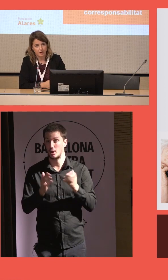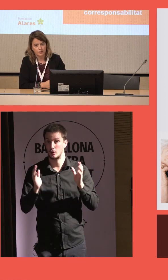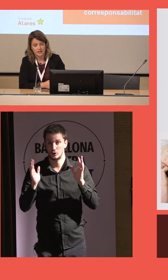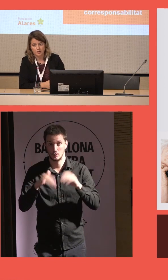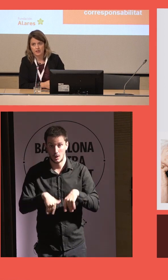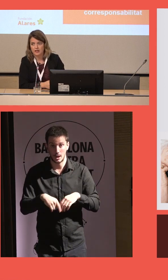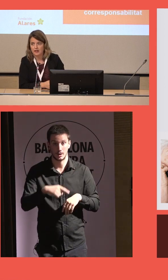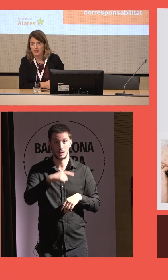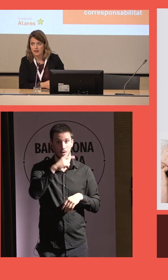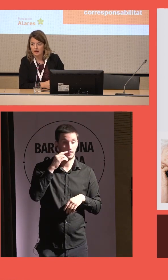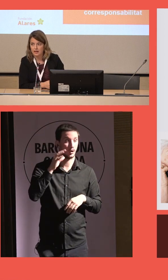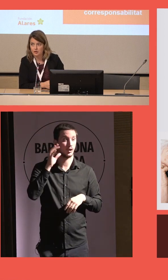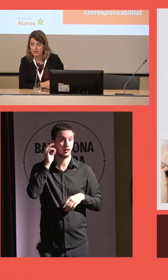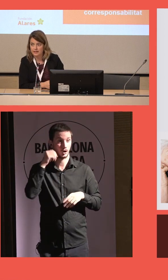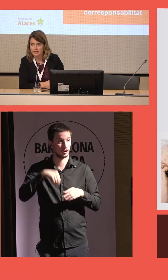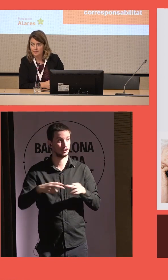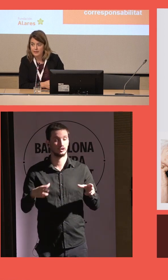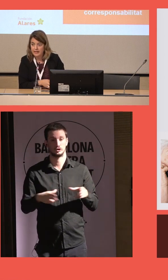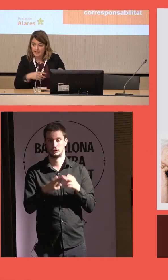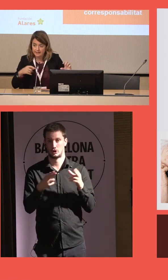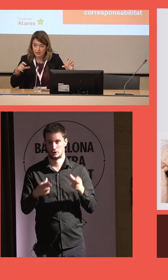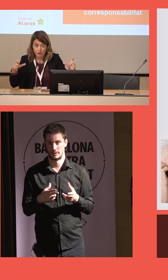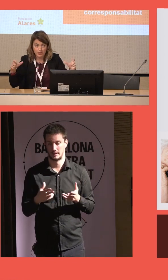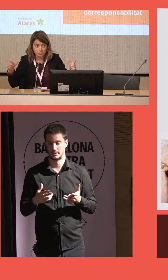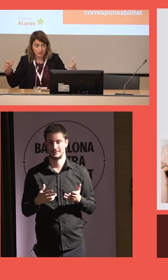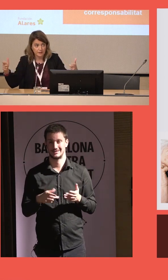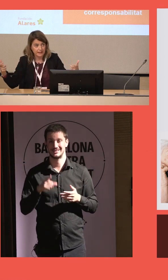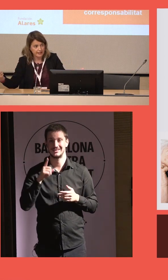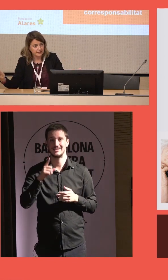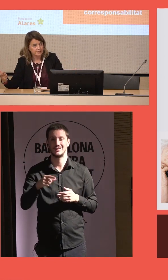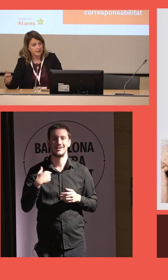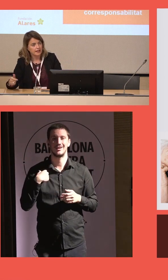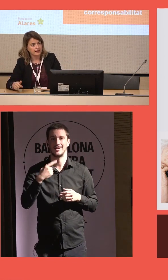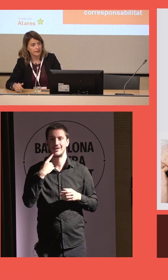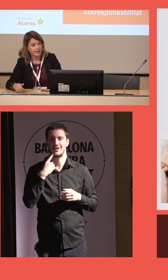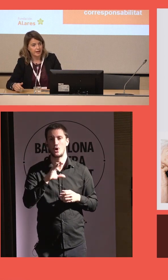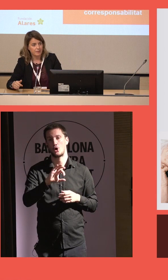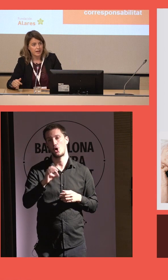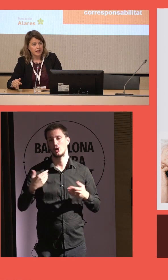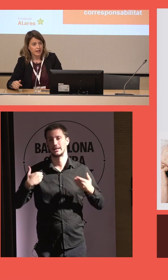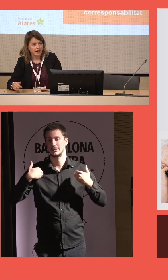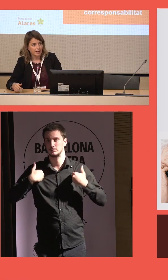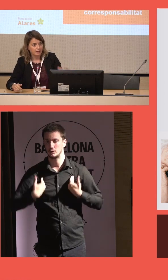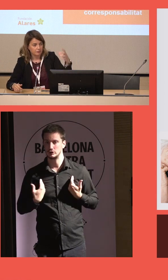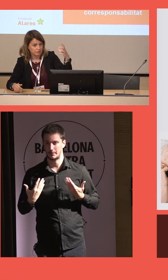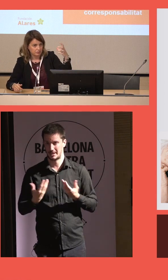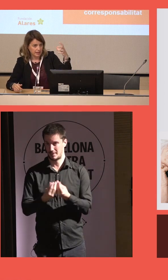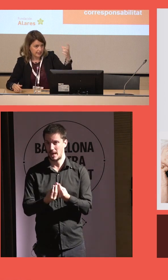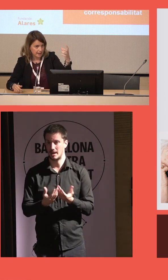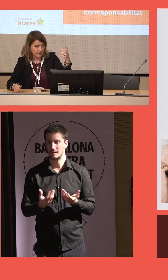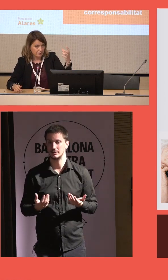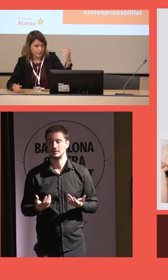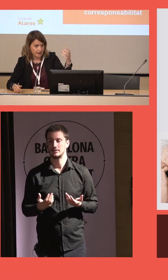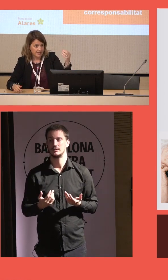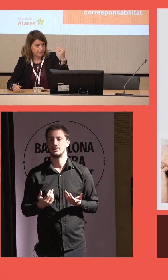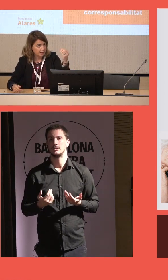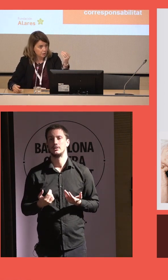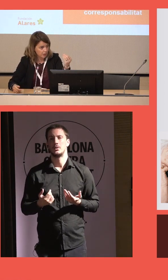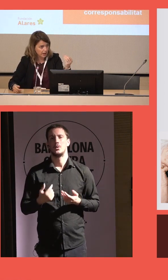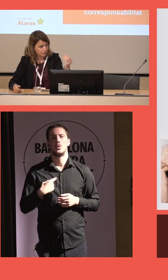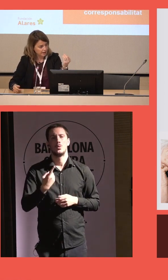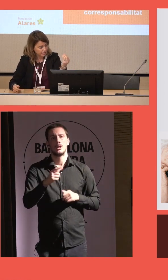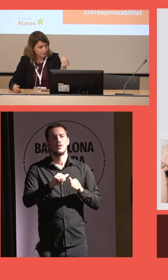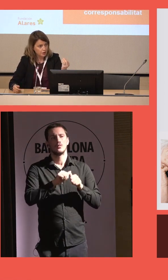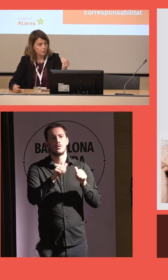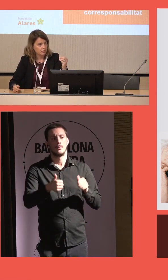entre homes i dones a la societat i aquesta corresponsabilitat la treballem des de la part més